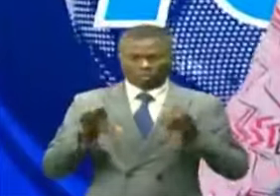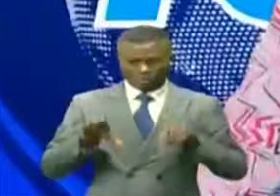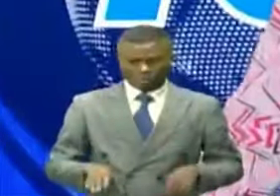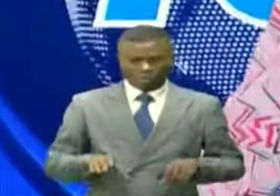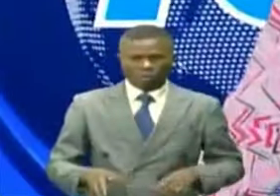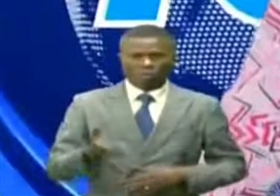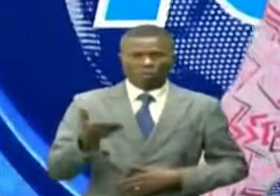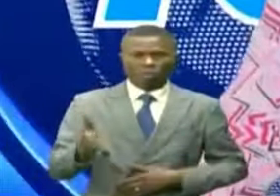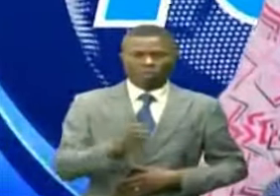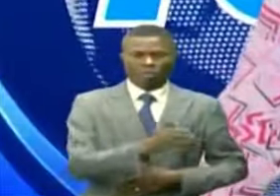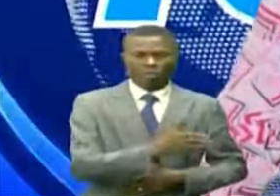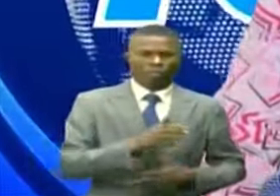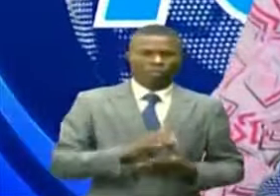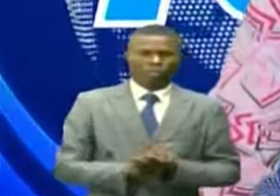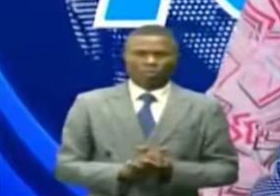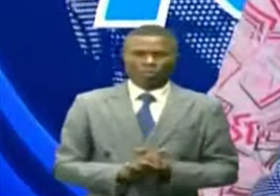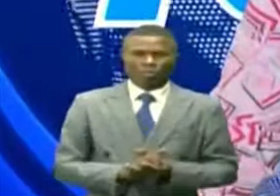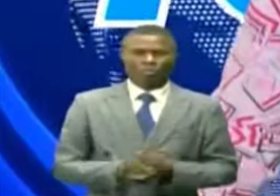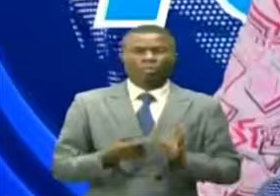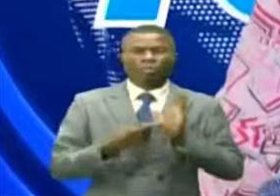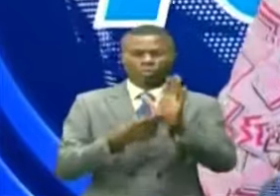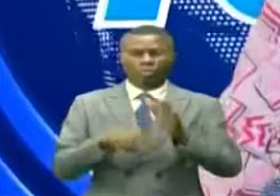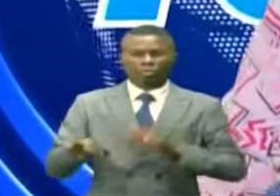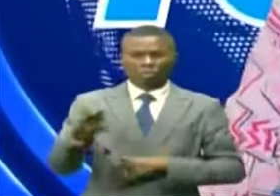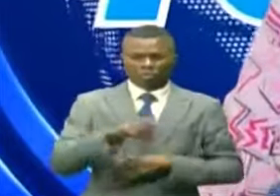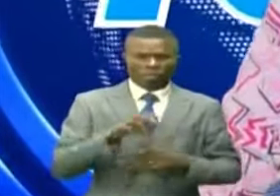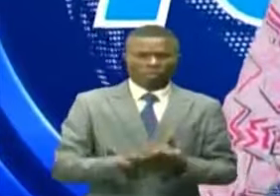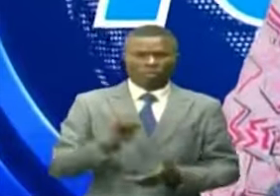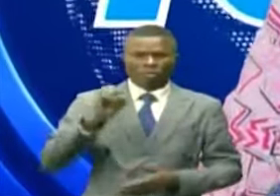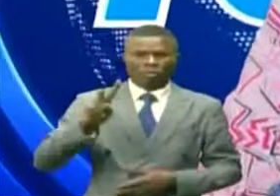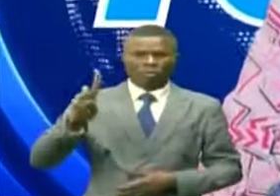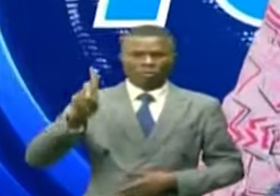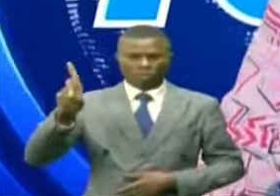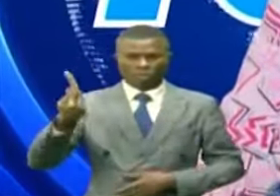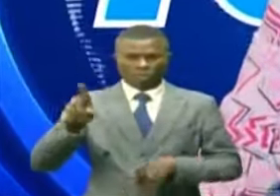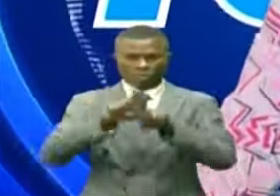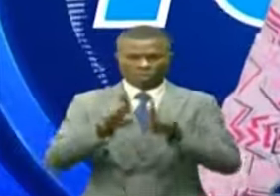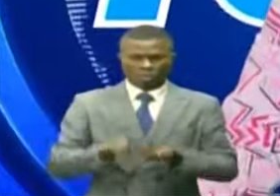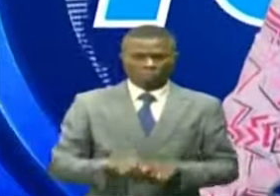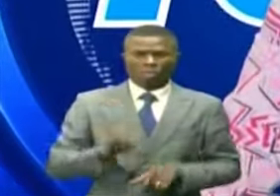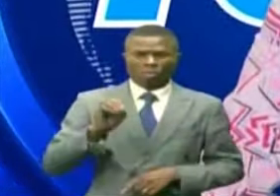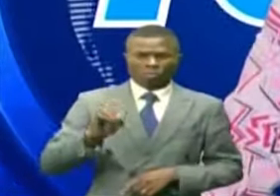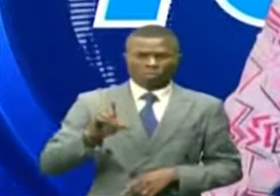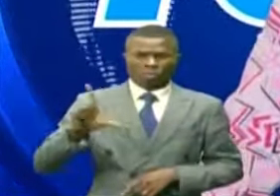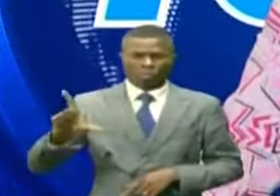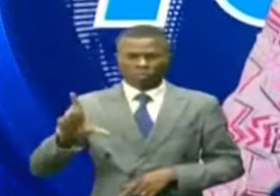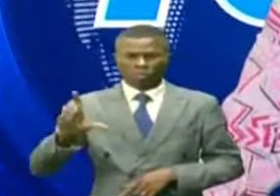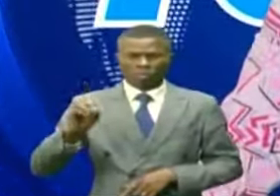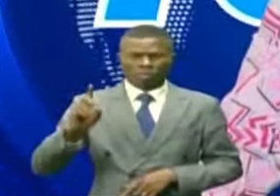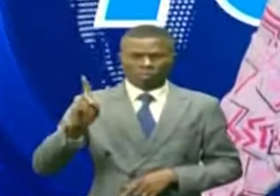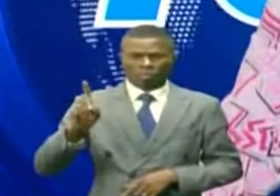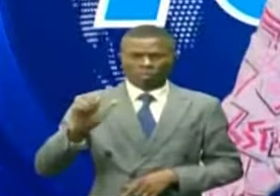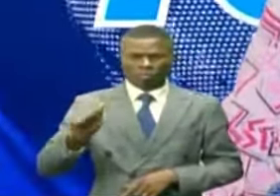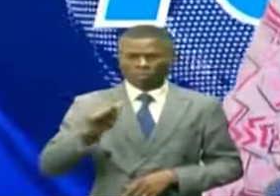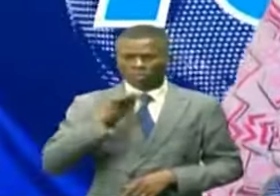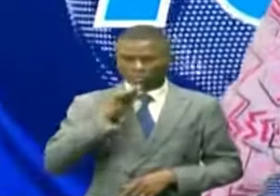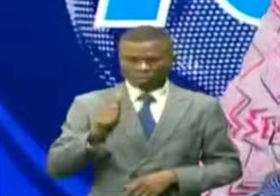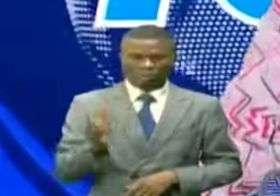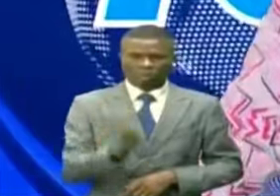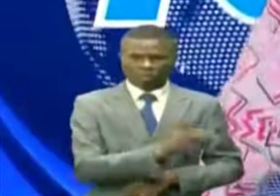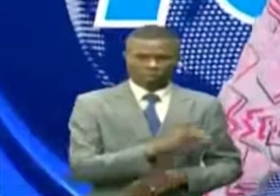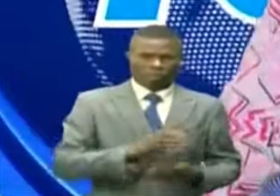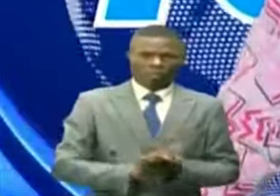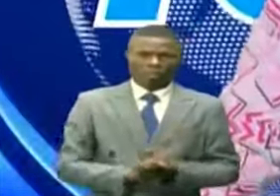Congo corrigez avec moi qu'il s'agit de l'ovd et non l'ovda comme nous venons de les dire tantôt